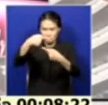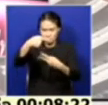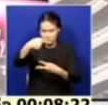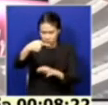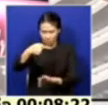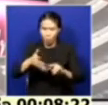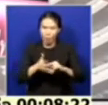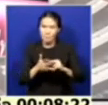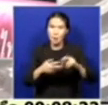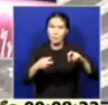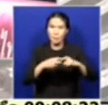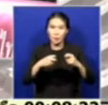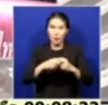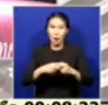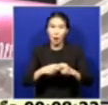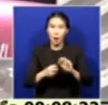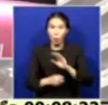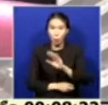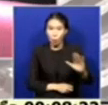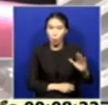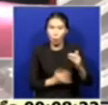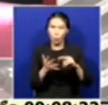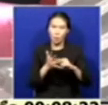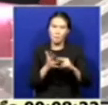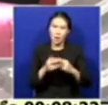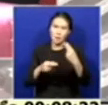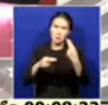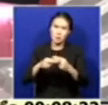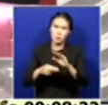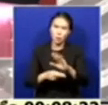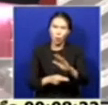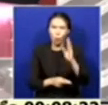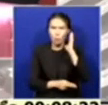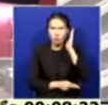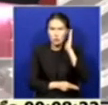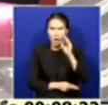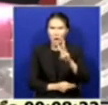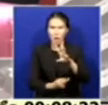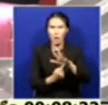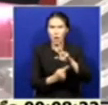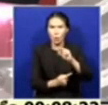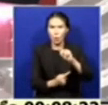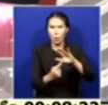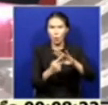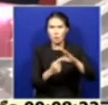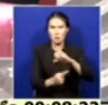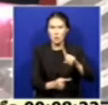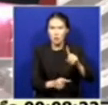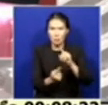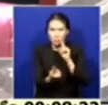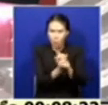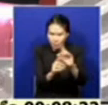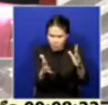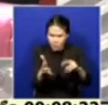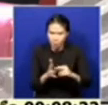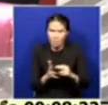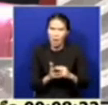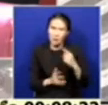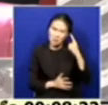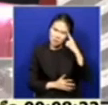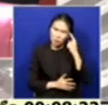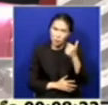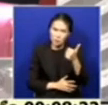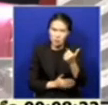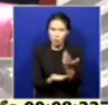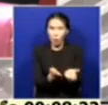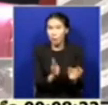และทำอะไรอยู่นะกรณีของคุณนันท์เฉลิมน่าจะอยู่ในข่ายนั้นด้วยที่ได้กล่าวไว้ว่าได้เห็นรายชื่อ